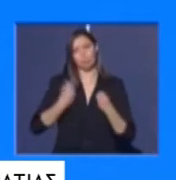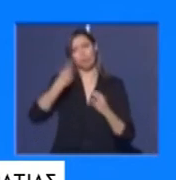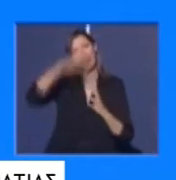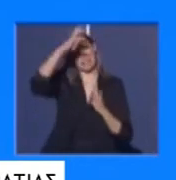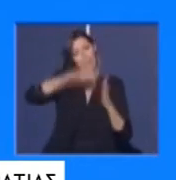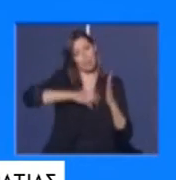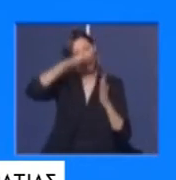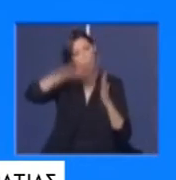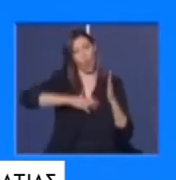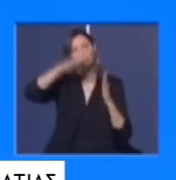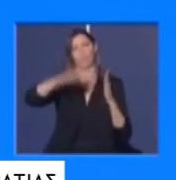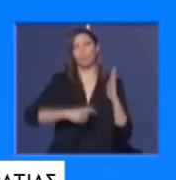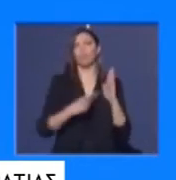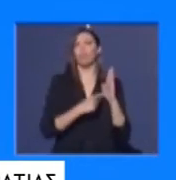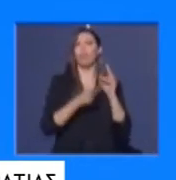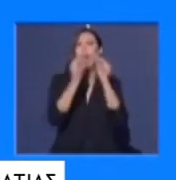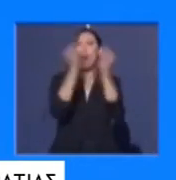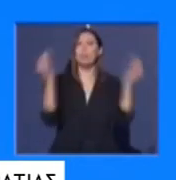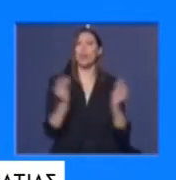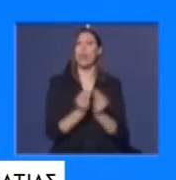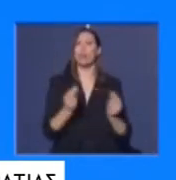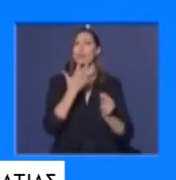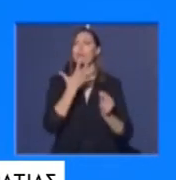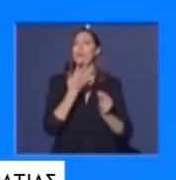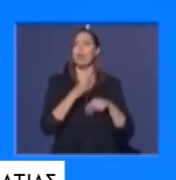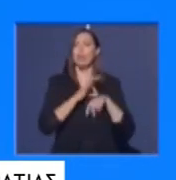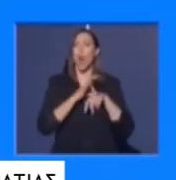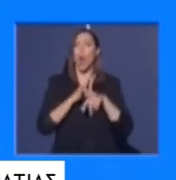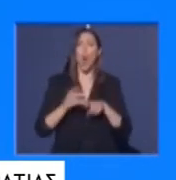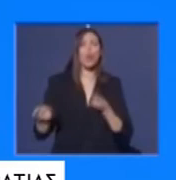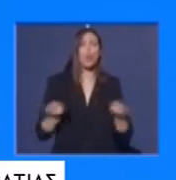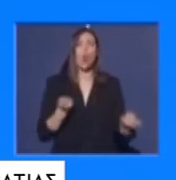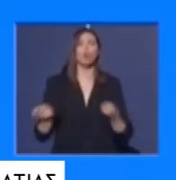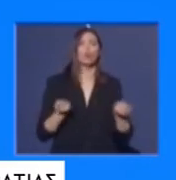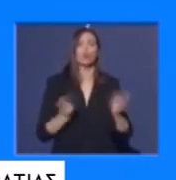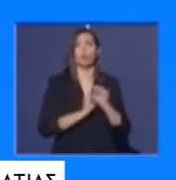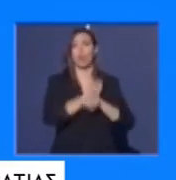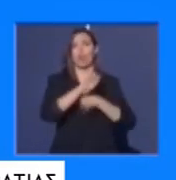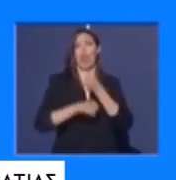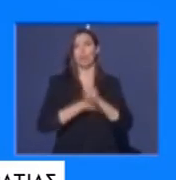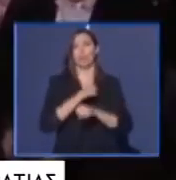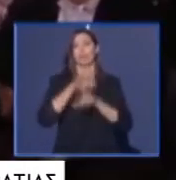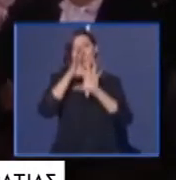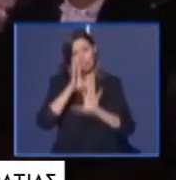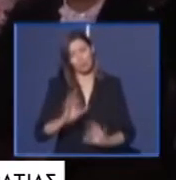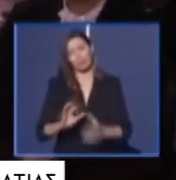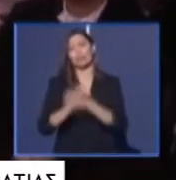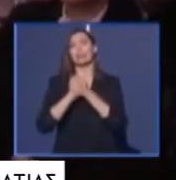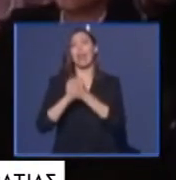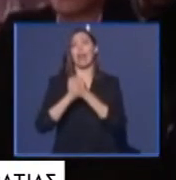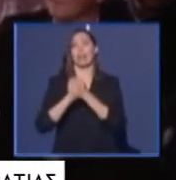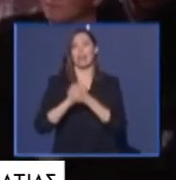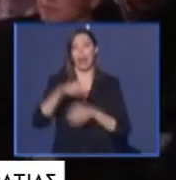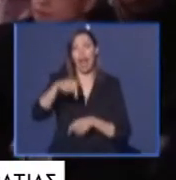οποίο θα αποτελεί οδηγό δράσης για όλους μας. Συγχαρητήρια και πάλι, το συνέδριο αυτό δεν μίλησε μόνο